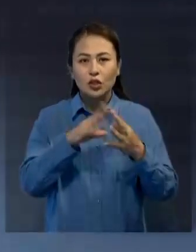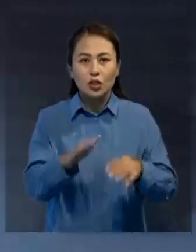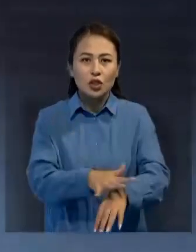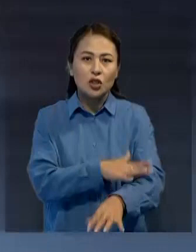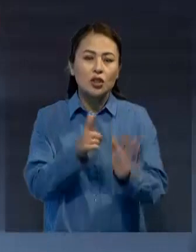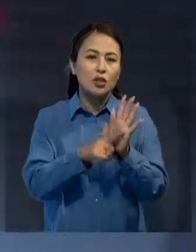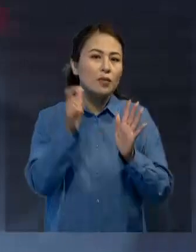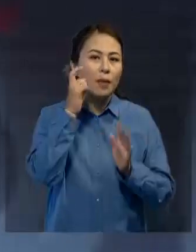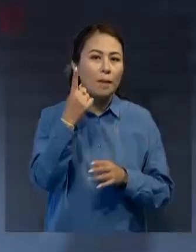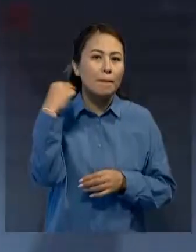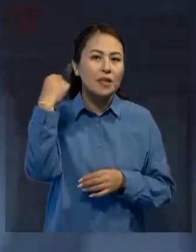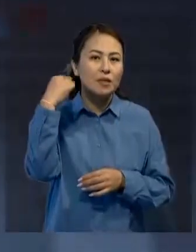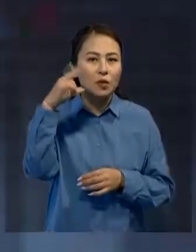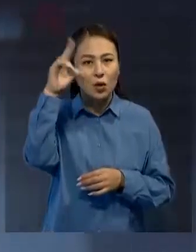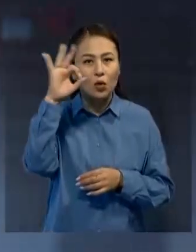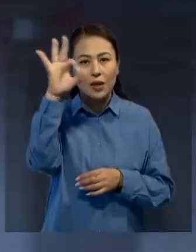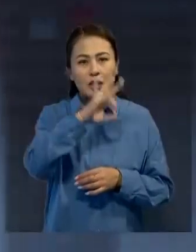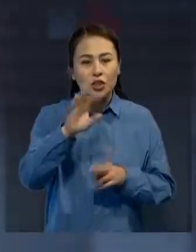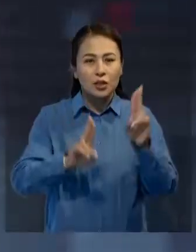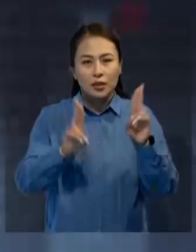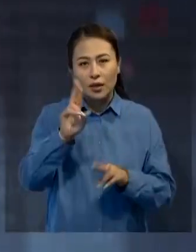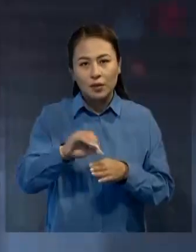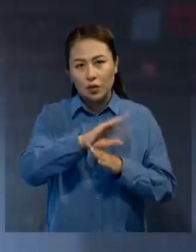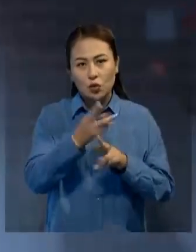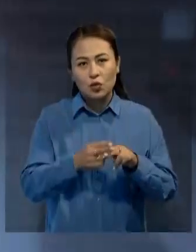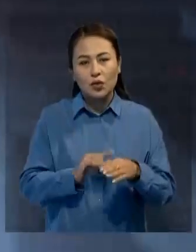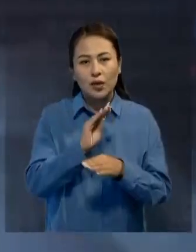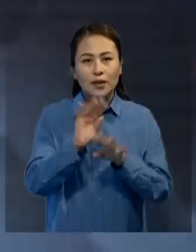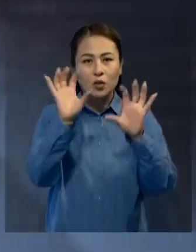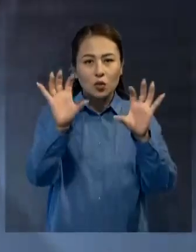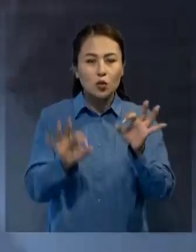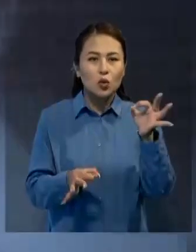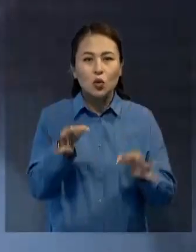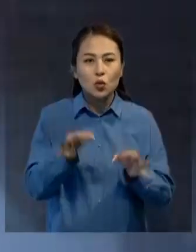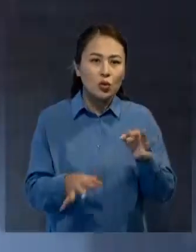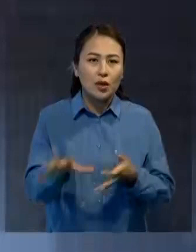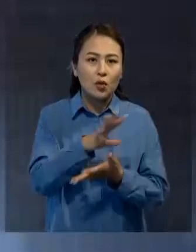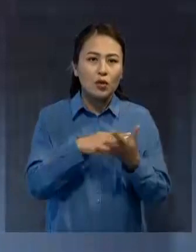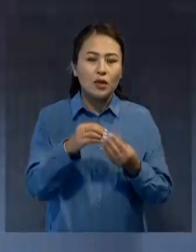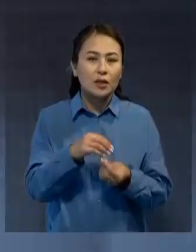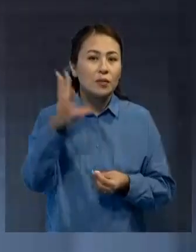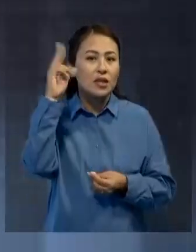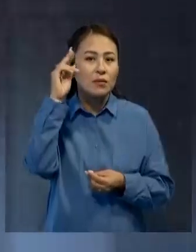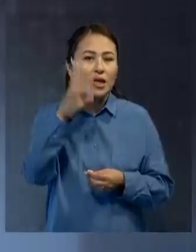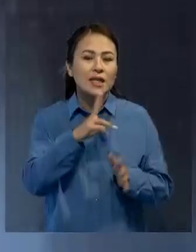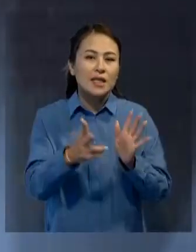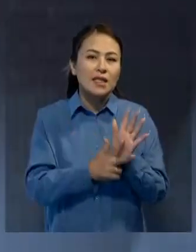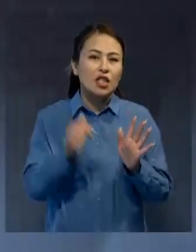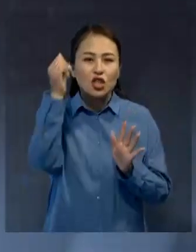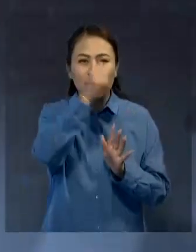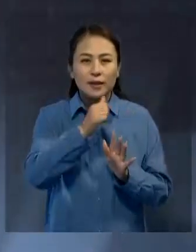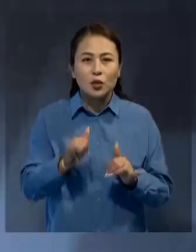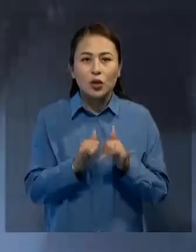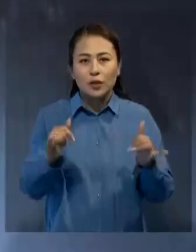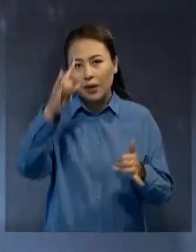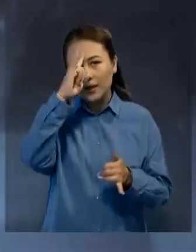ұзақтығы 7 жыл бір президенттің мерзім туралы ережелерді қамтиды. Сондай-ақ конституциялық сот судьялардың өкілеттік мерзімдерін 8